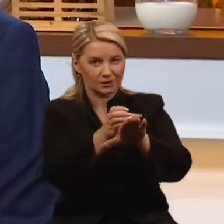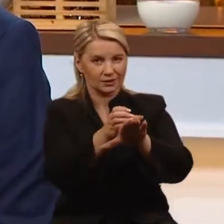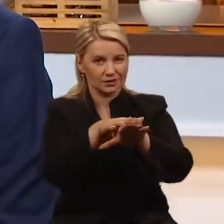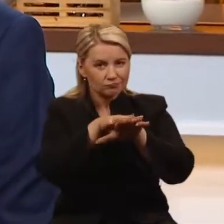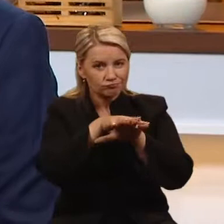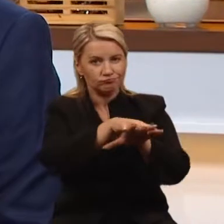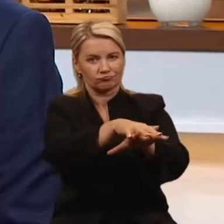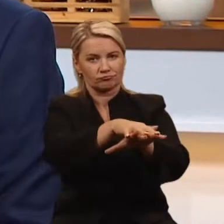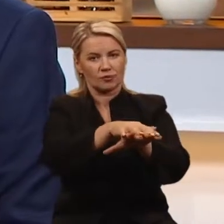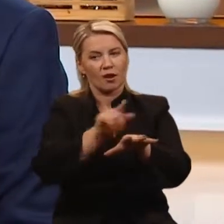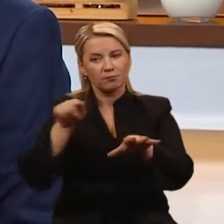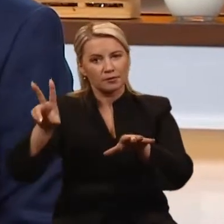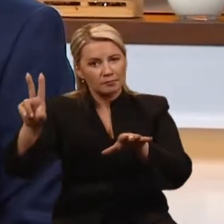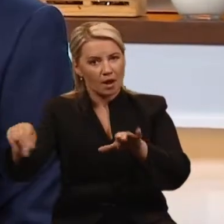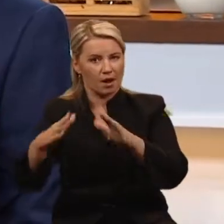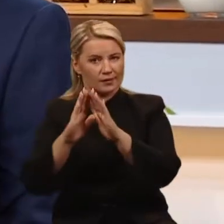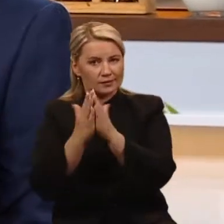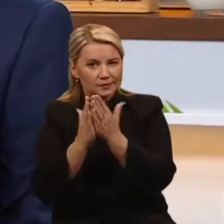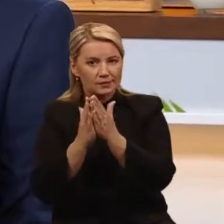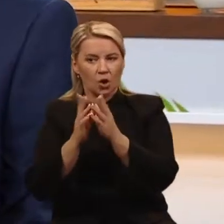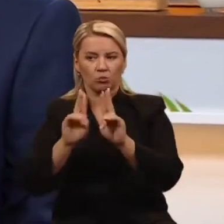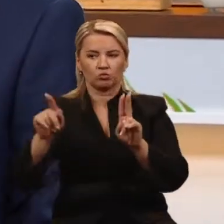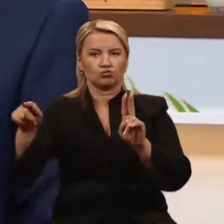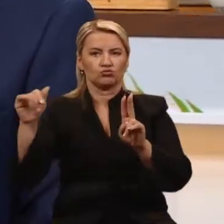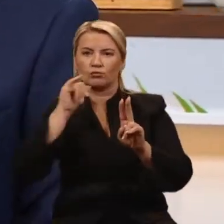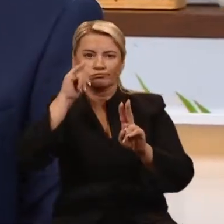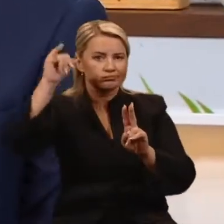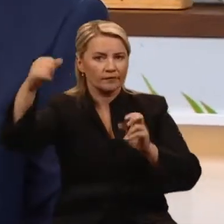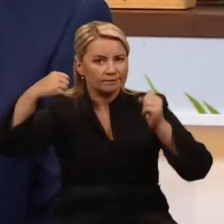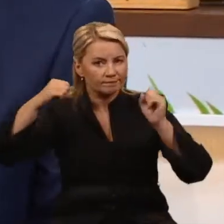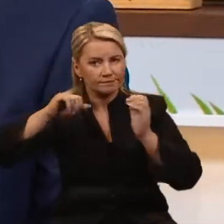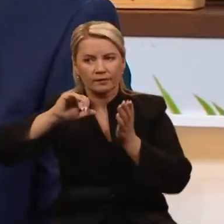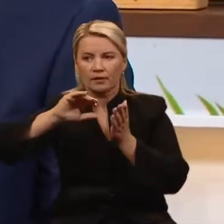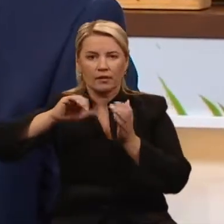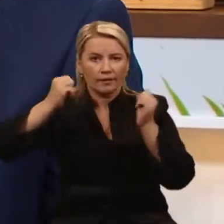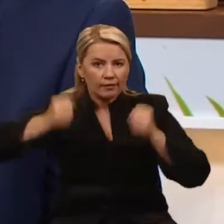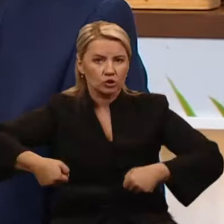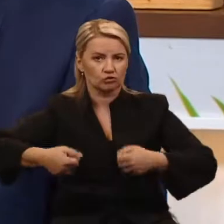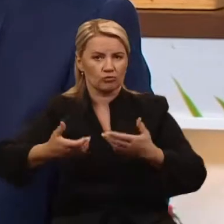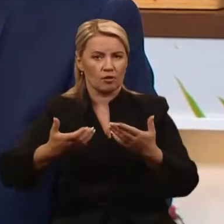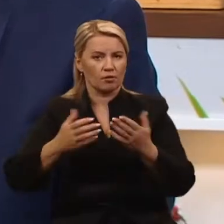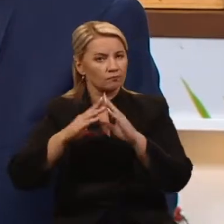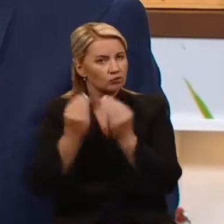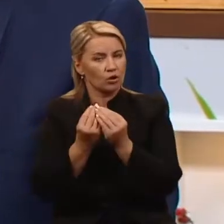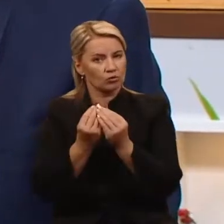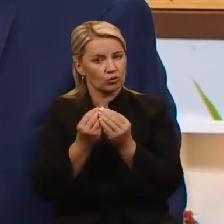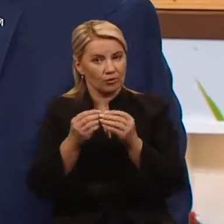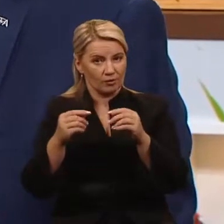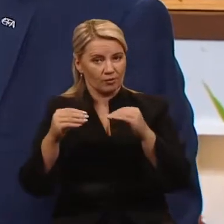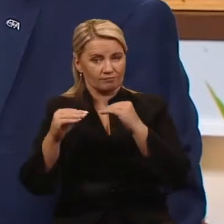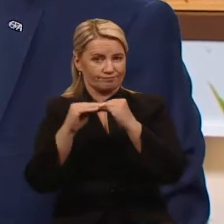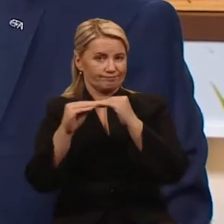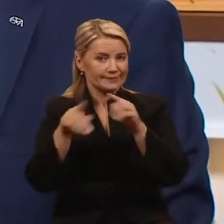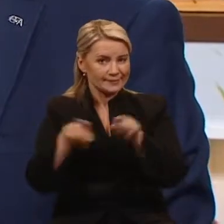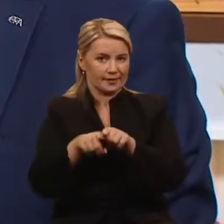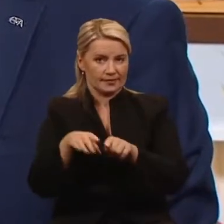mělo na učební pomůcky, v případě třeba učebních oborů, tak aby samozřejmě měli nějaké pracovní pomůcky a